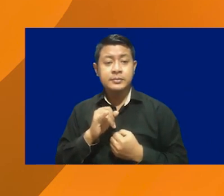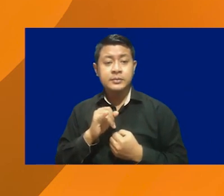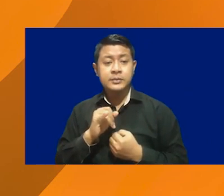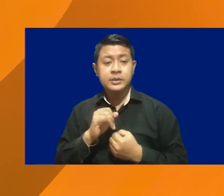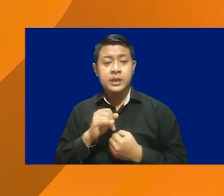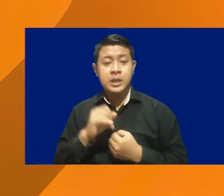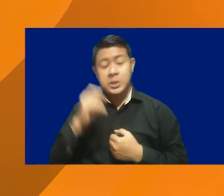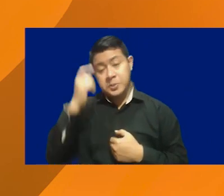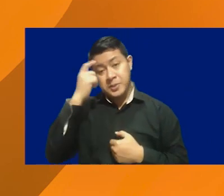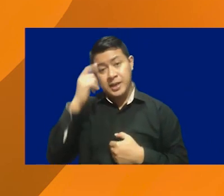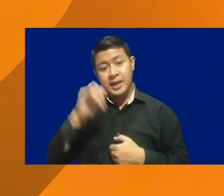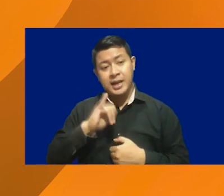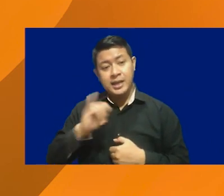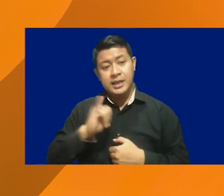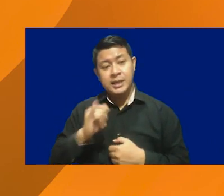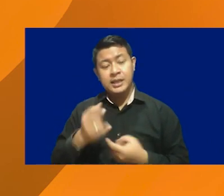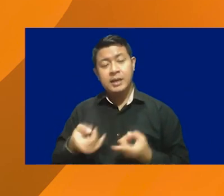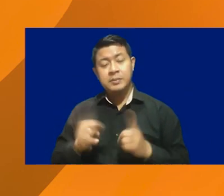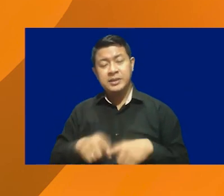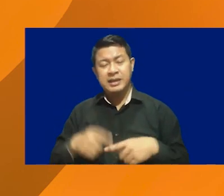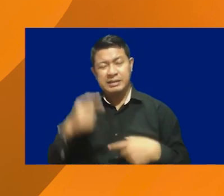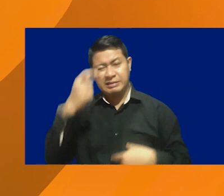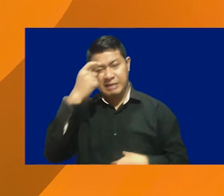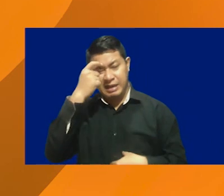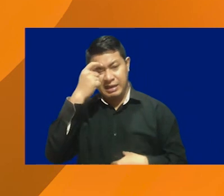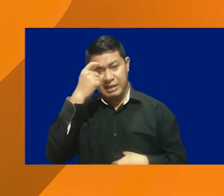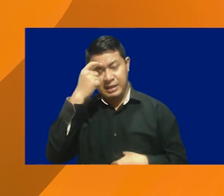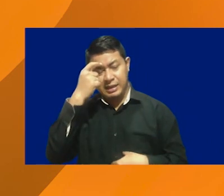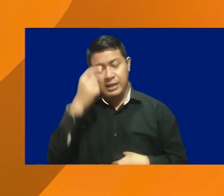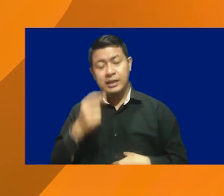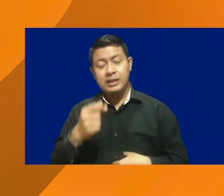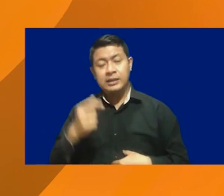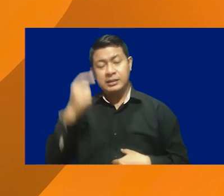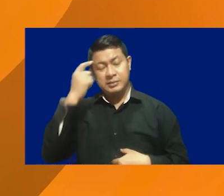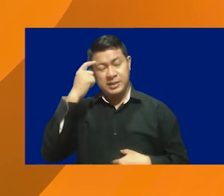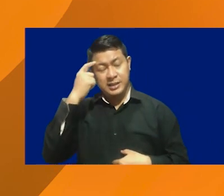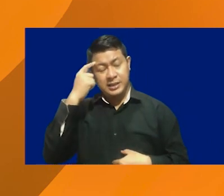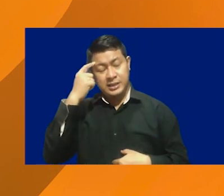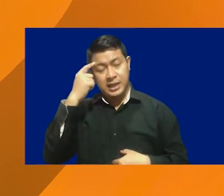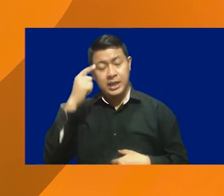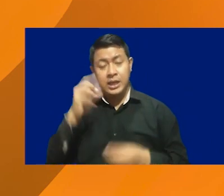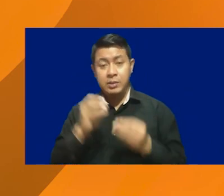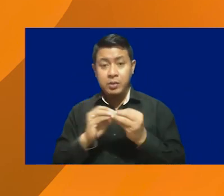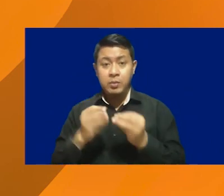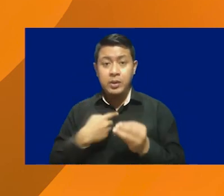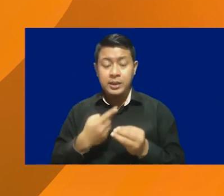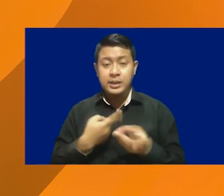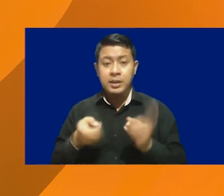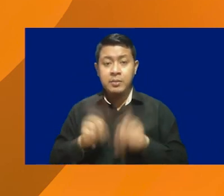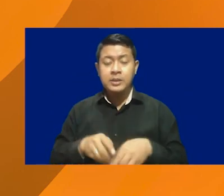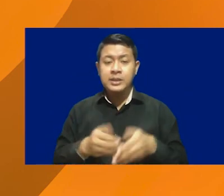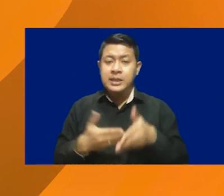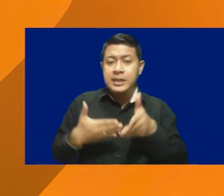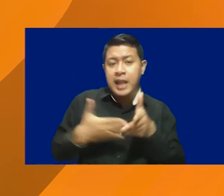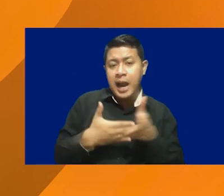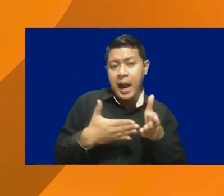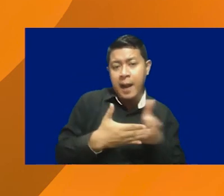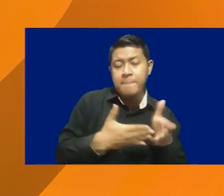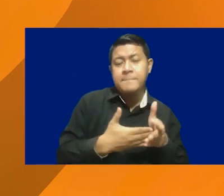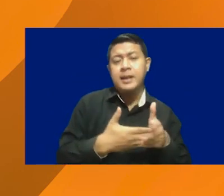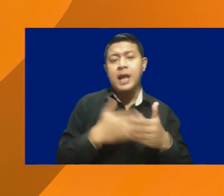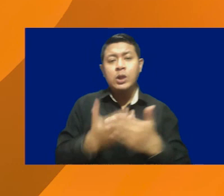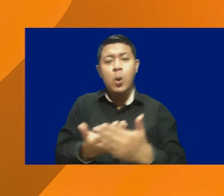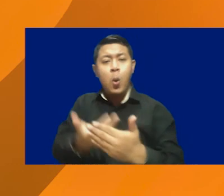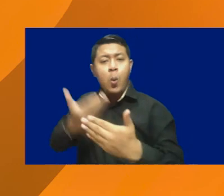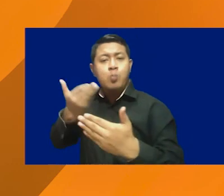sebagaimana mestinya, maka psikis kita juga menjadi sakit. Nah, psikis yang sakit inilah membuat